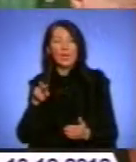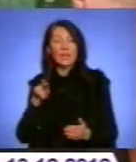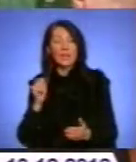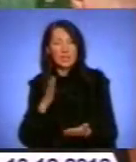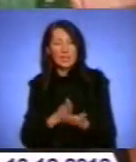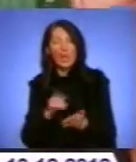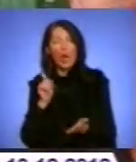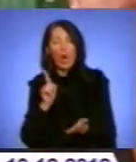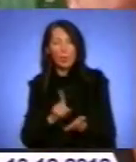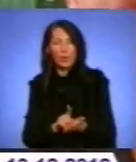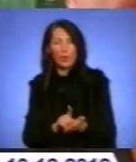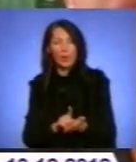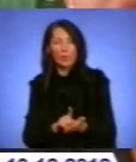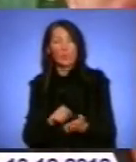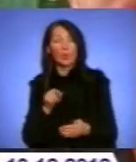обов'язковим. Тому